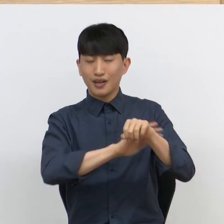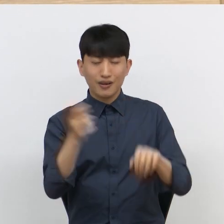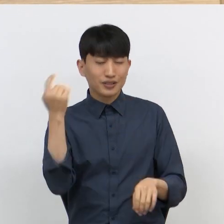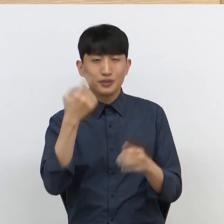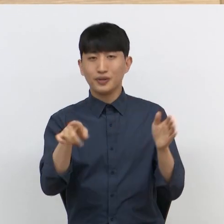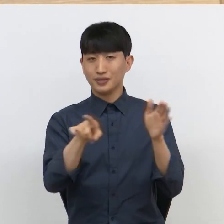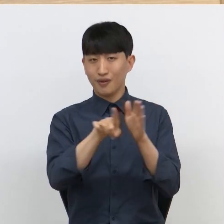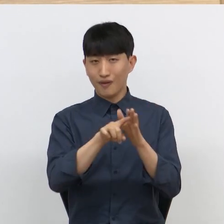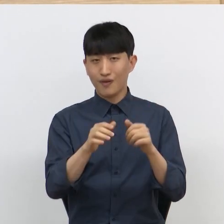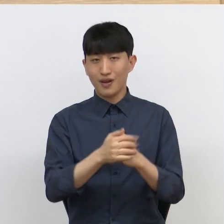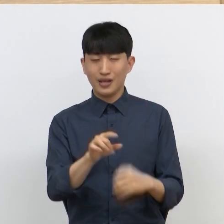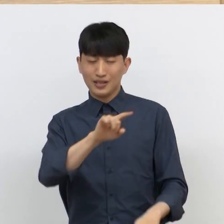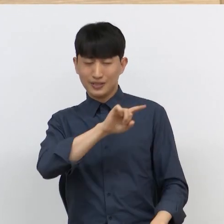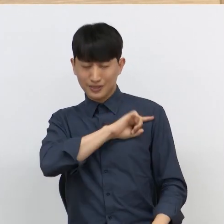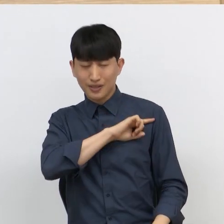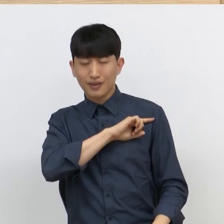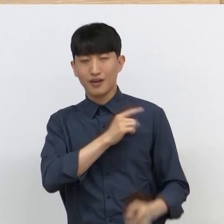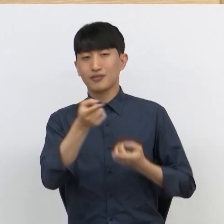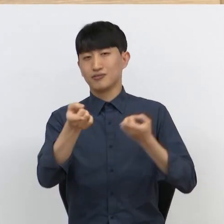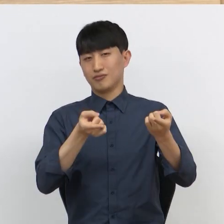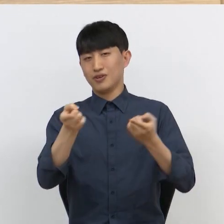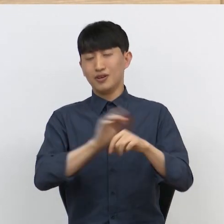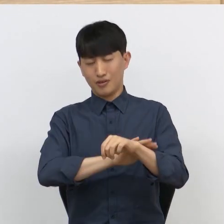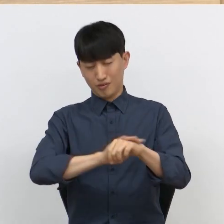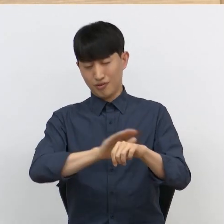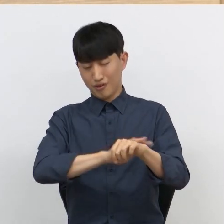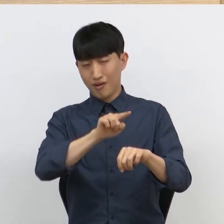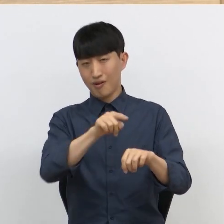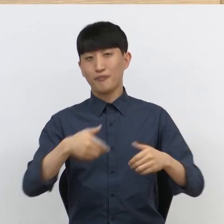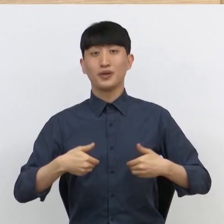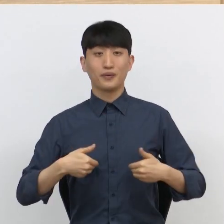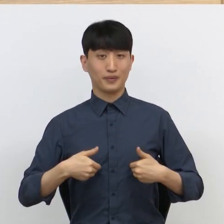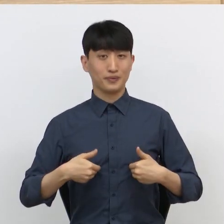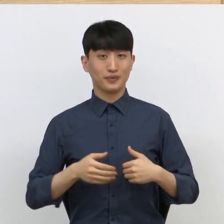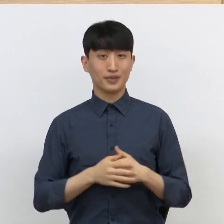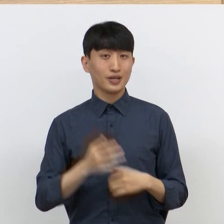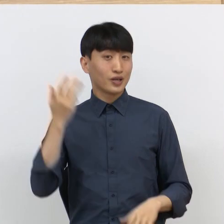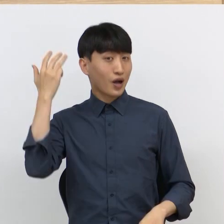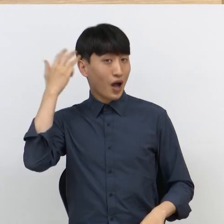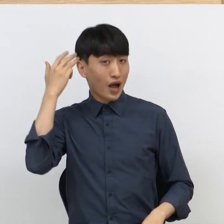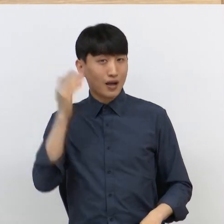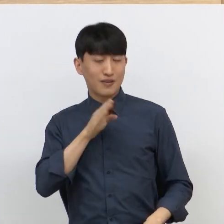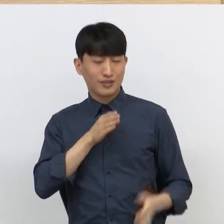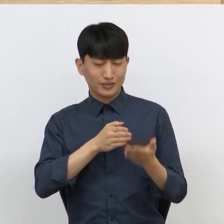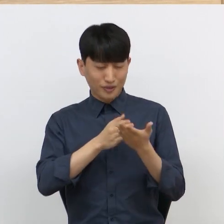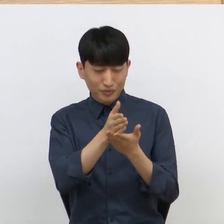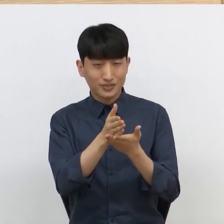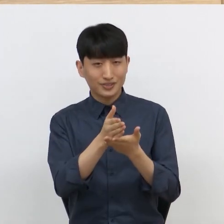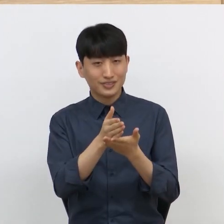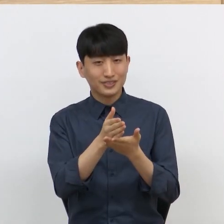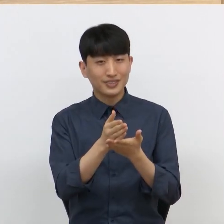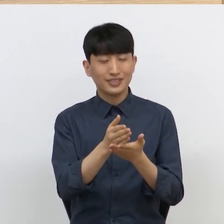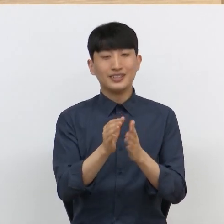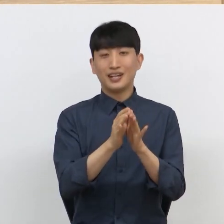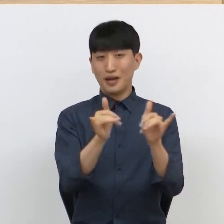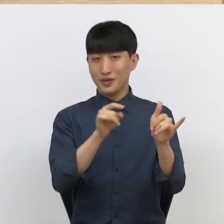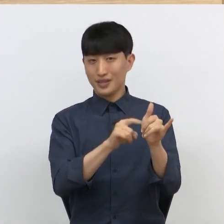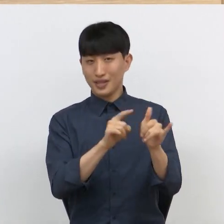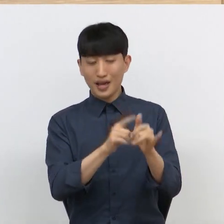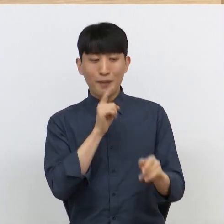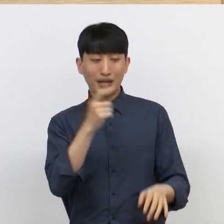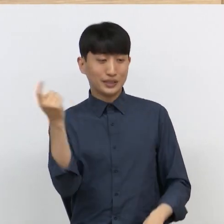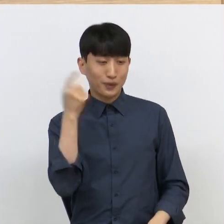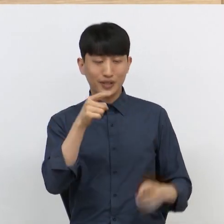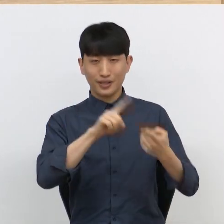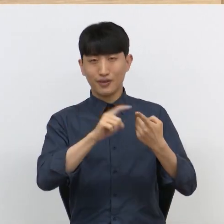최적, 그다음에 최선의 매핑 과정이 절대적으로 필요하고, 이는 인공화학 전문 청능사가 말소리의 특성을 이해해야만